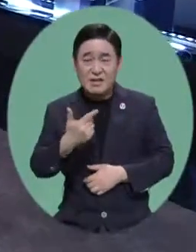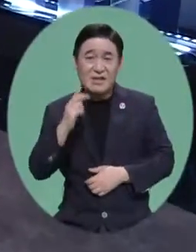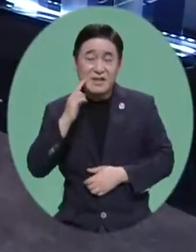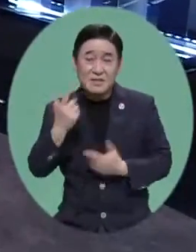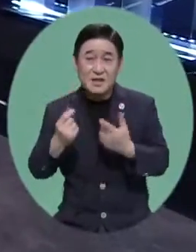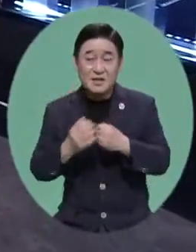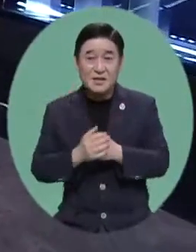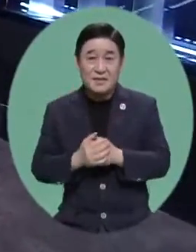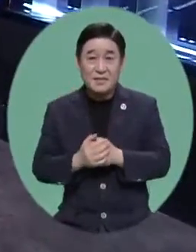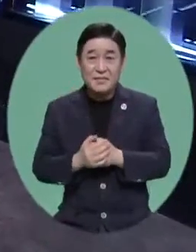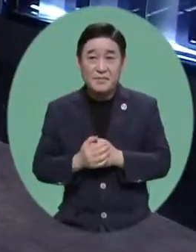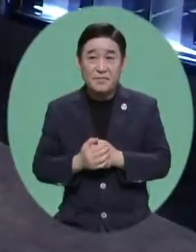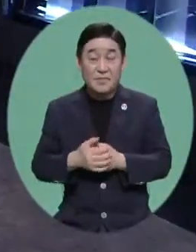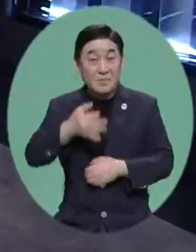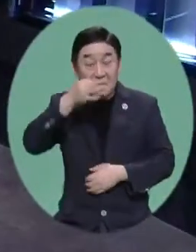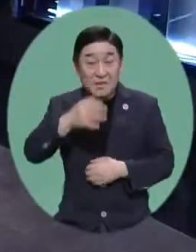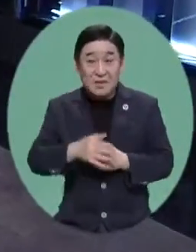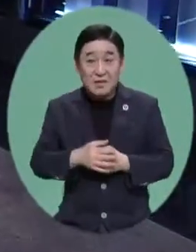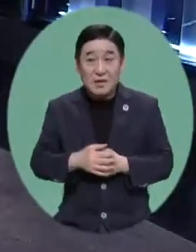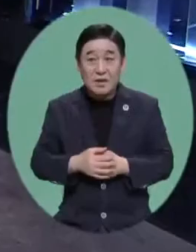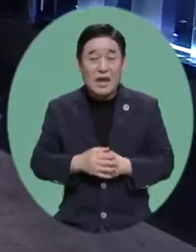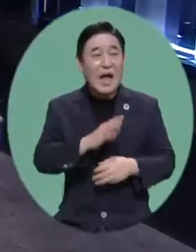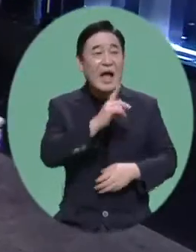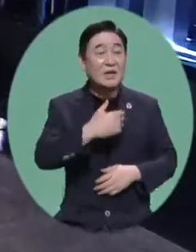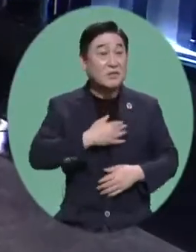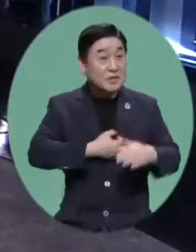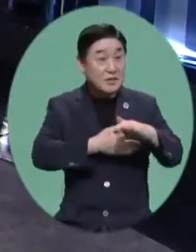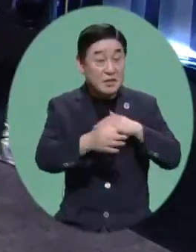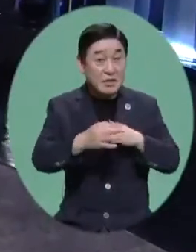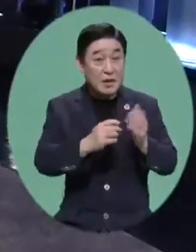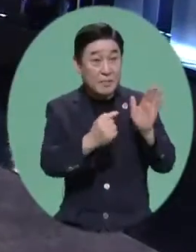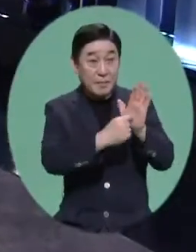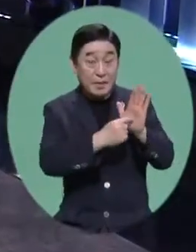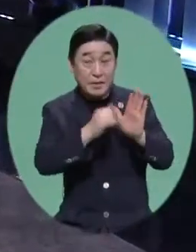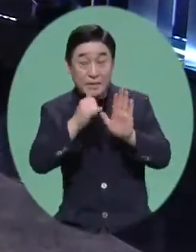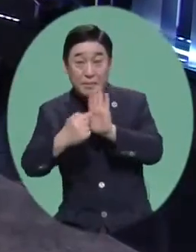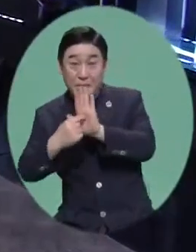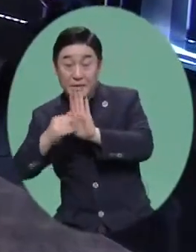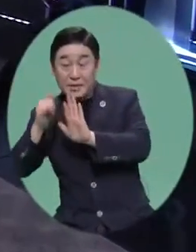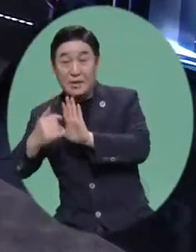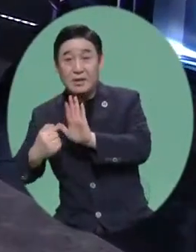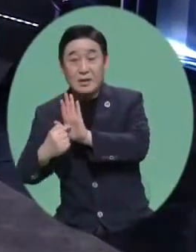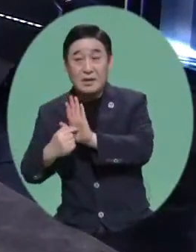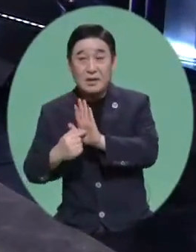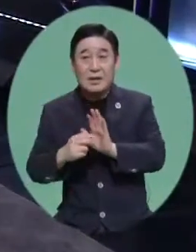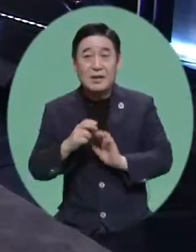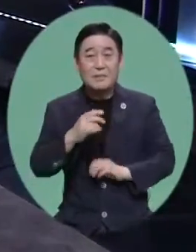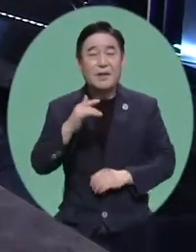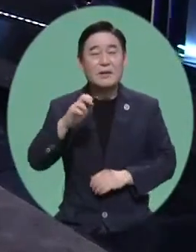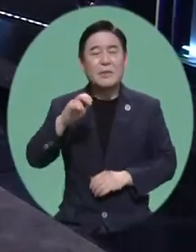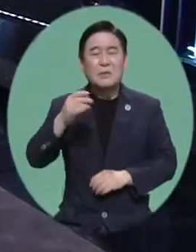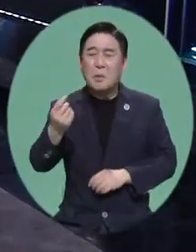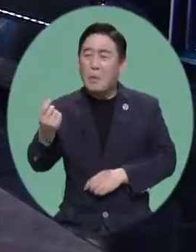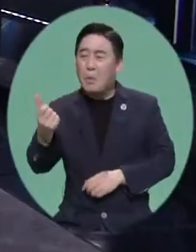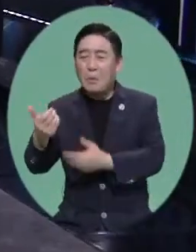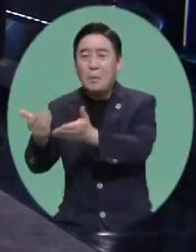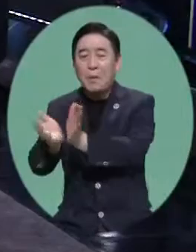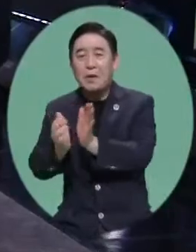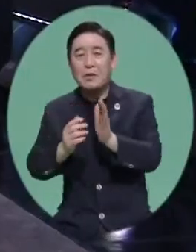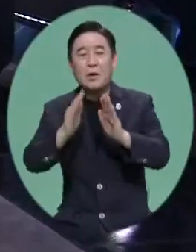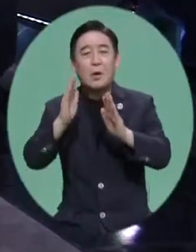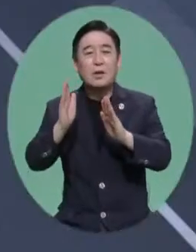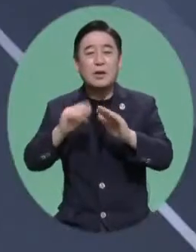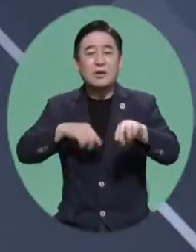저 번에 제가 못 봤는데요 뭘 도내 냅니까 요런 다를수 맨 입혔어요 매니페스토 에 일부 냉 거구요 정책 공약이